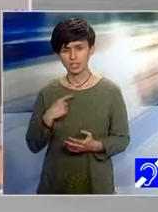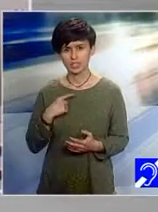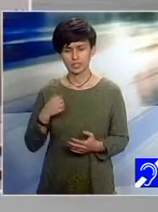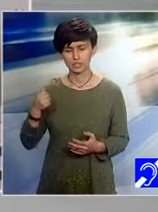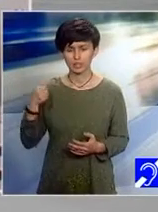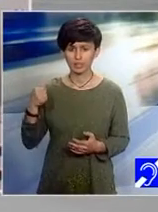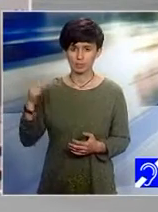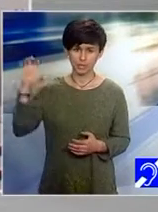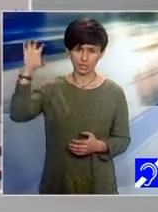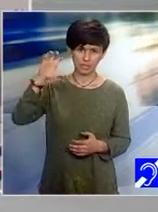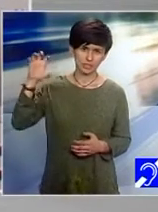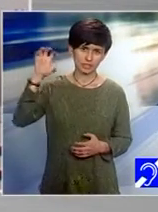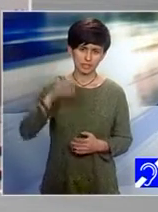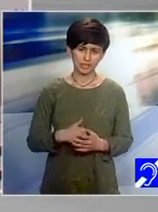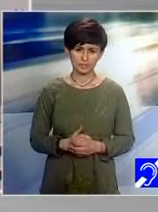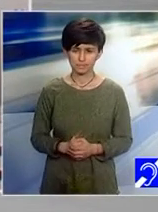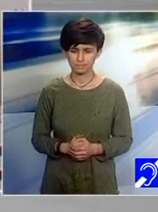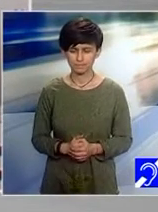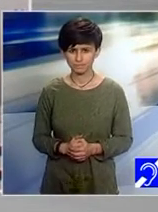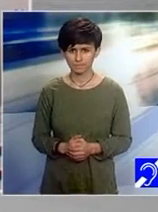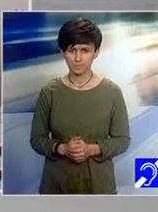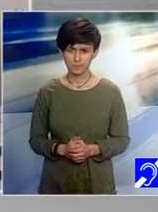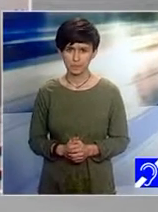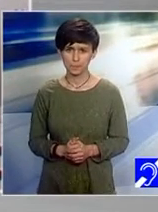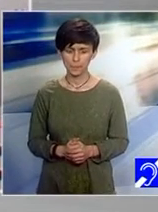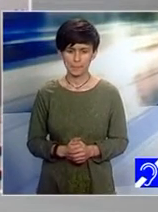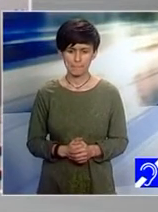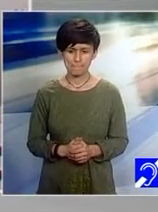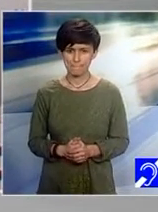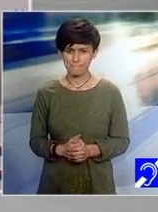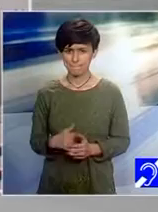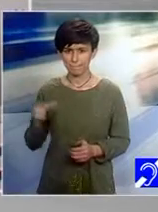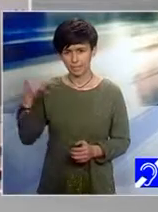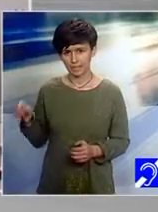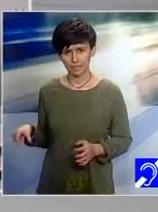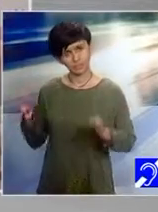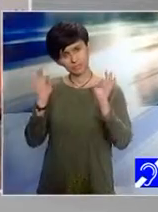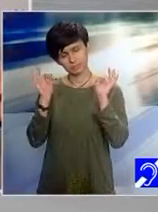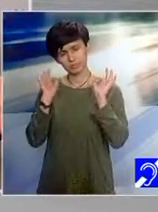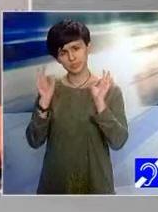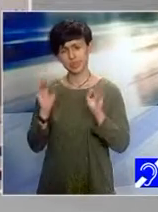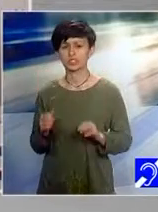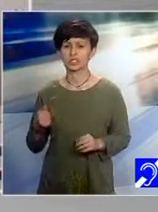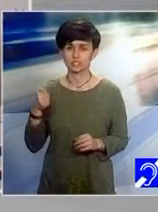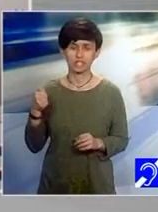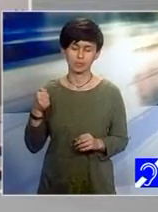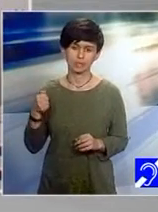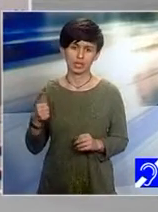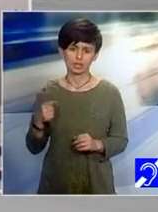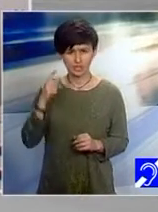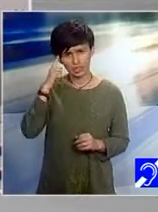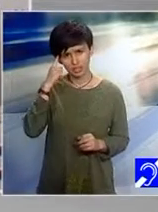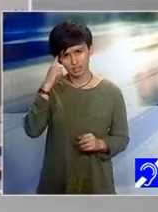armeni din Transilvania. Deci un specialist, un armean